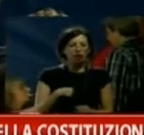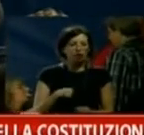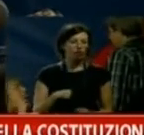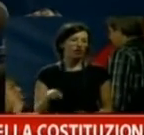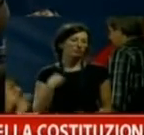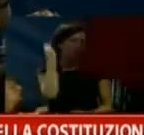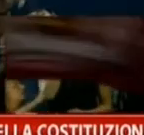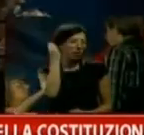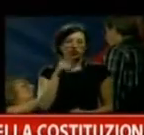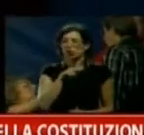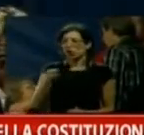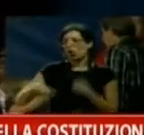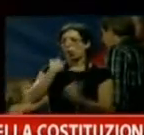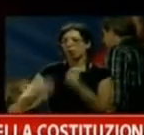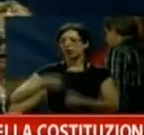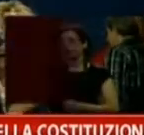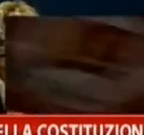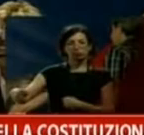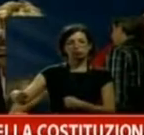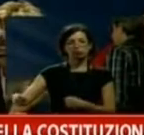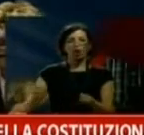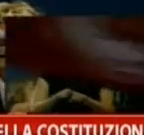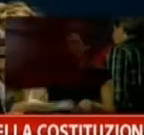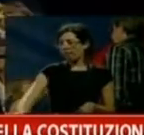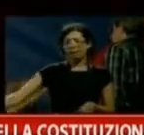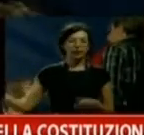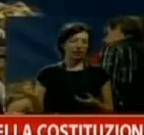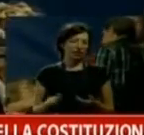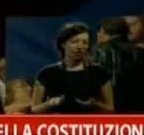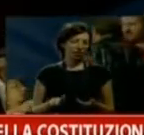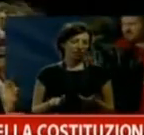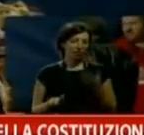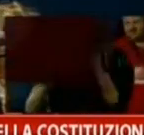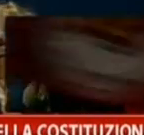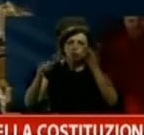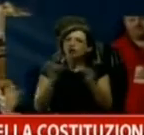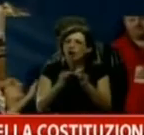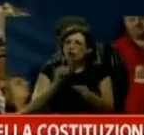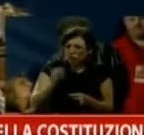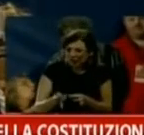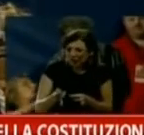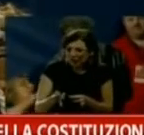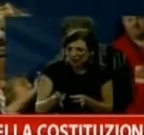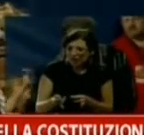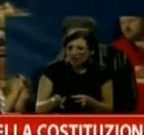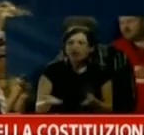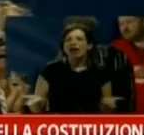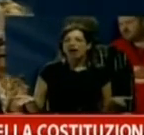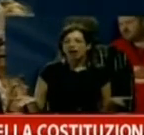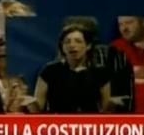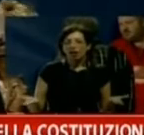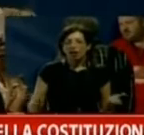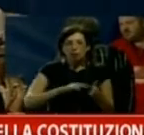dicono: ah, ma tu non me l'hai detto, ma sei d'accordo oppure no che oggi c'è questo grande tema in Italia?